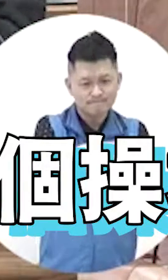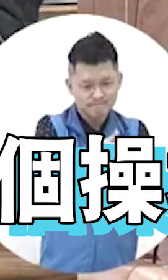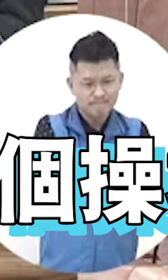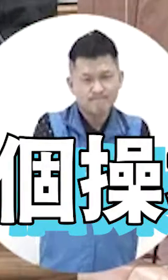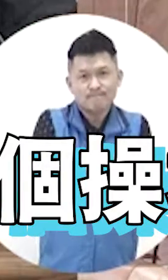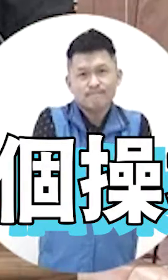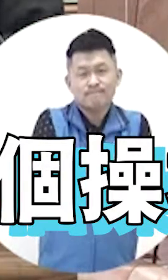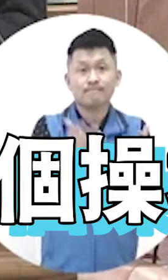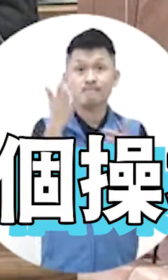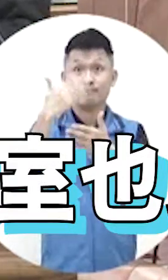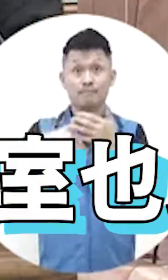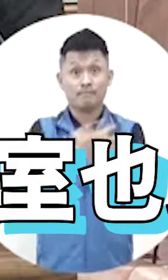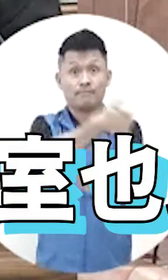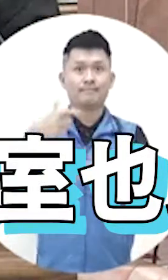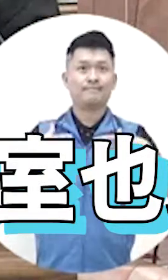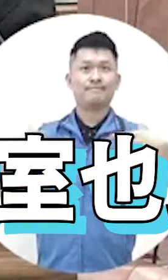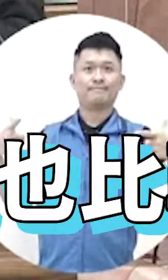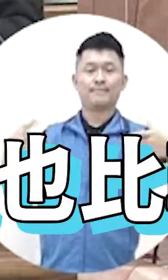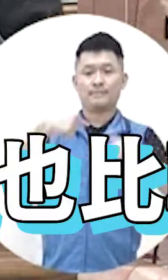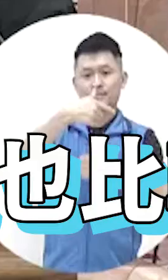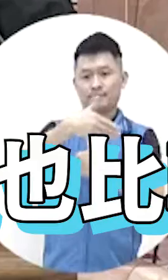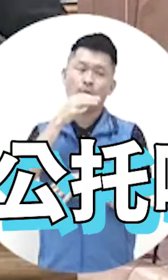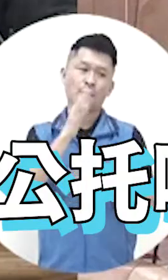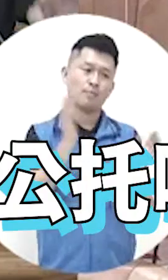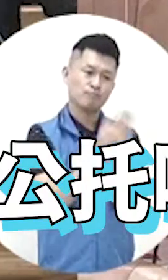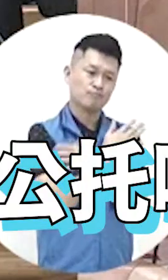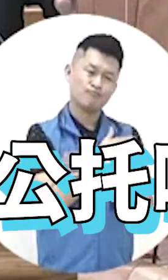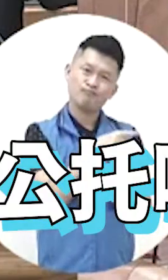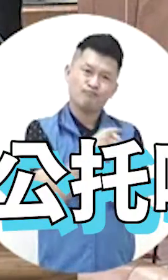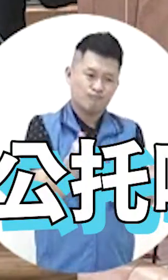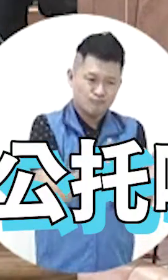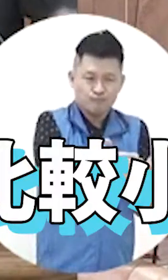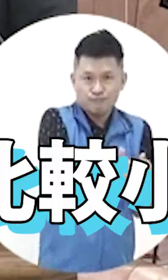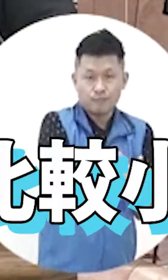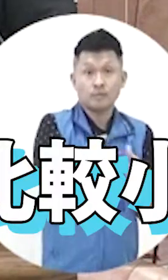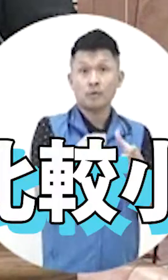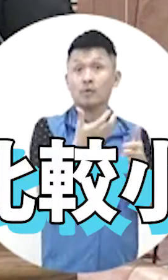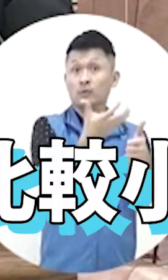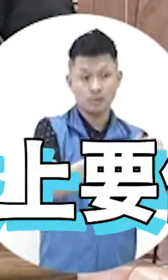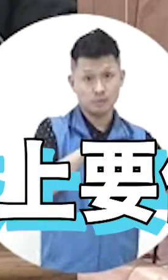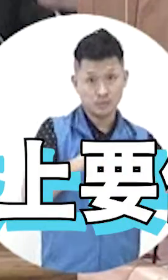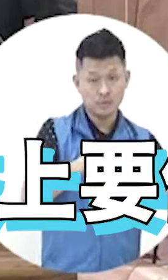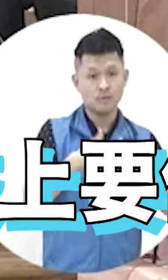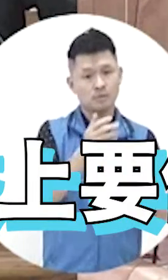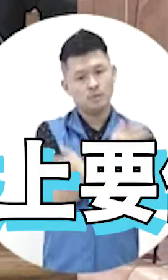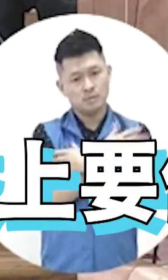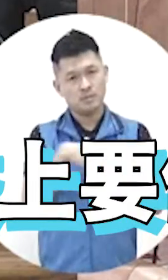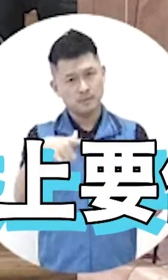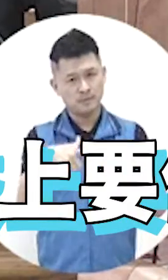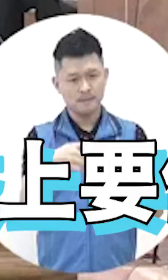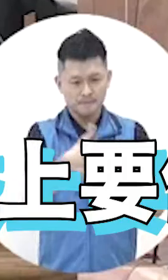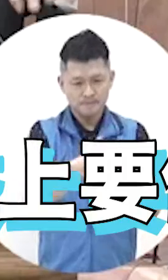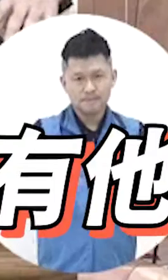你起码学校那个操场也比较大，学养教室也比较大，通也比较好。我觉得像公托了幼儿园那个比较小的哈，其实在防疫上要